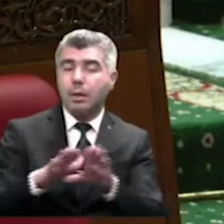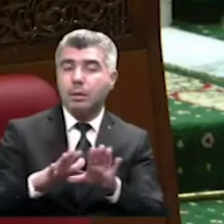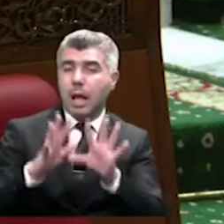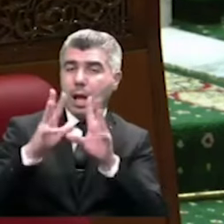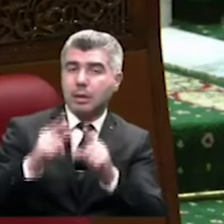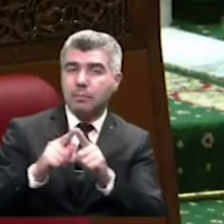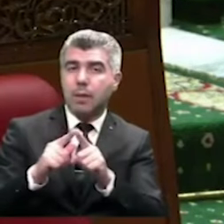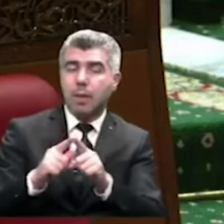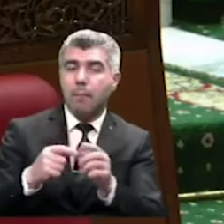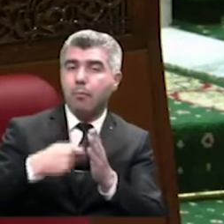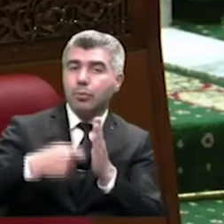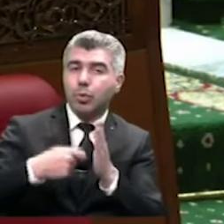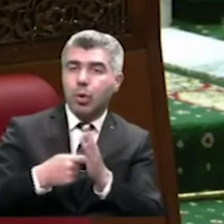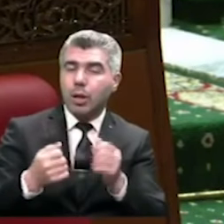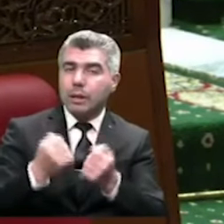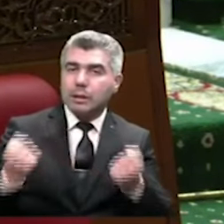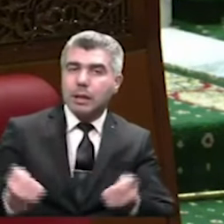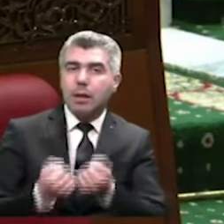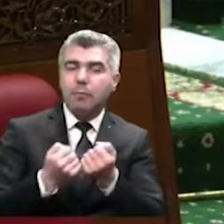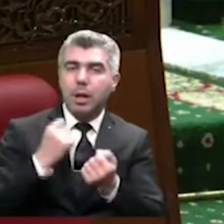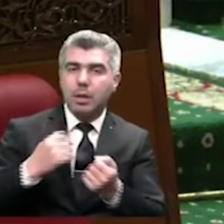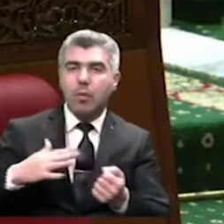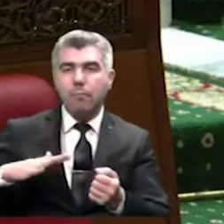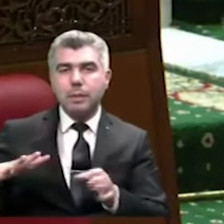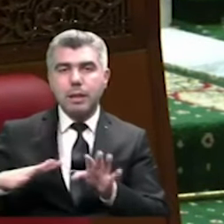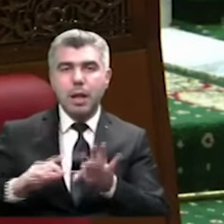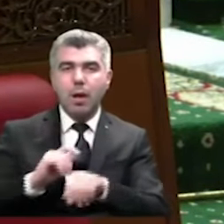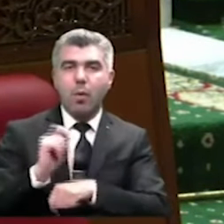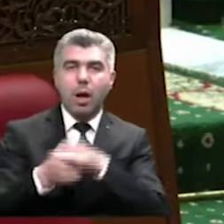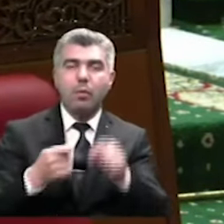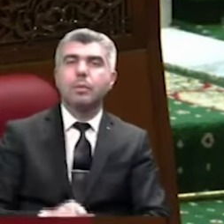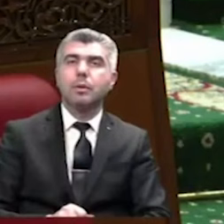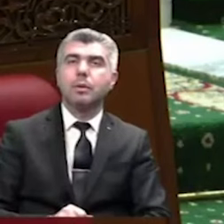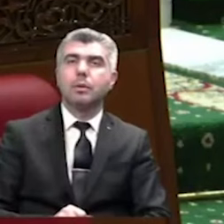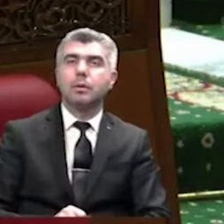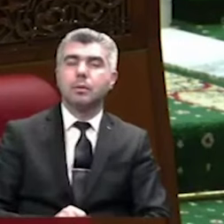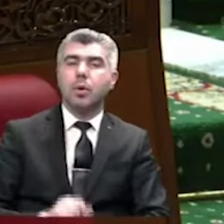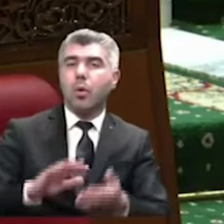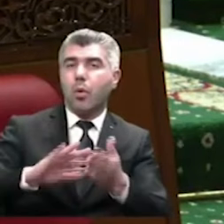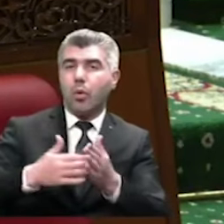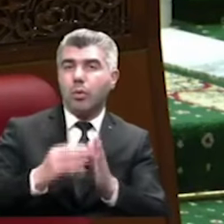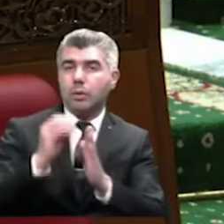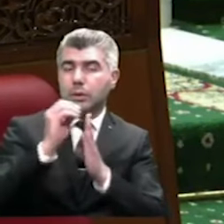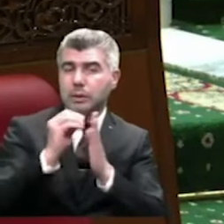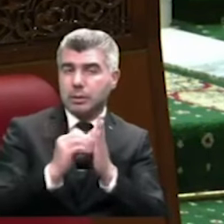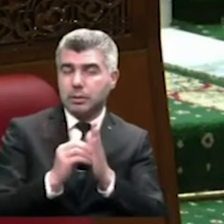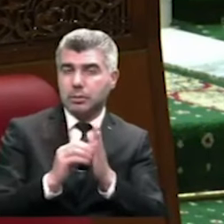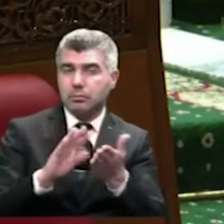لإنجاز المشاريع التنموية المختلفة بالمجالين الحضاري وشبه الحضاري، حيث مكنت هذه العملية من